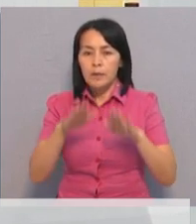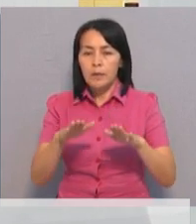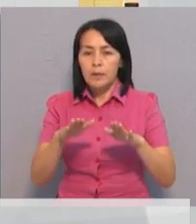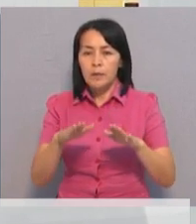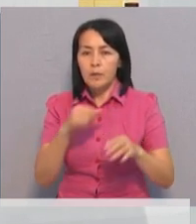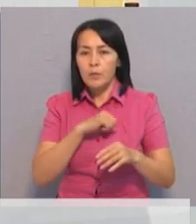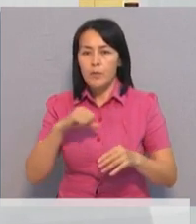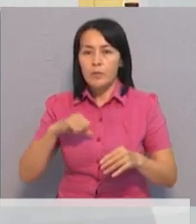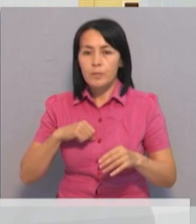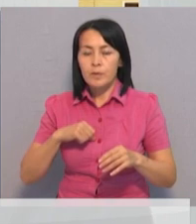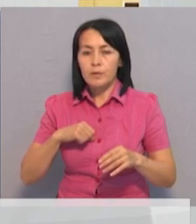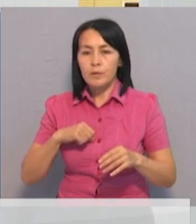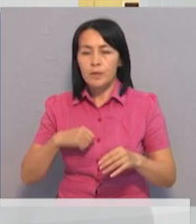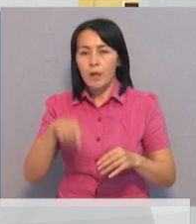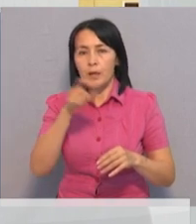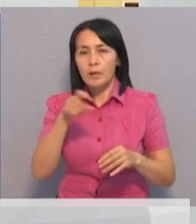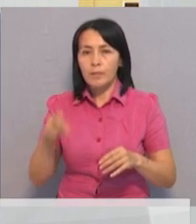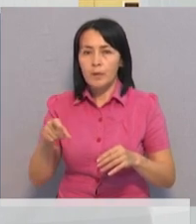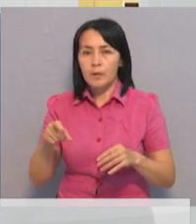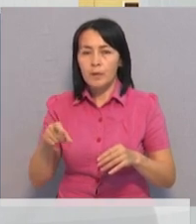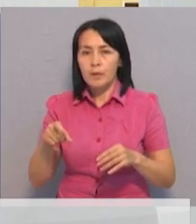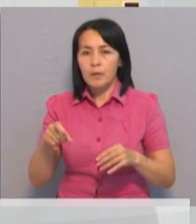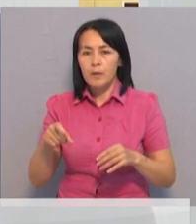жаңдай өзіміздің адамдардың